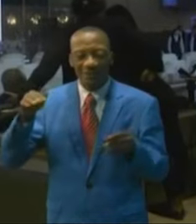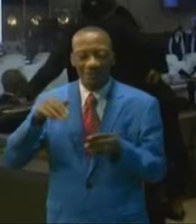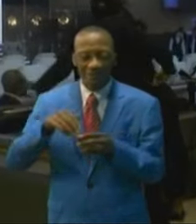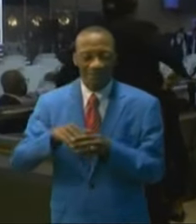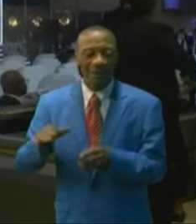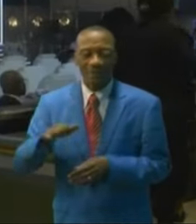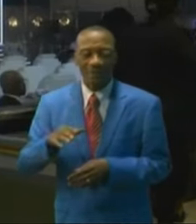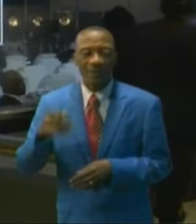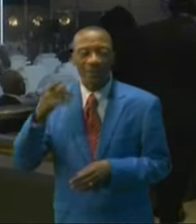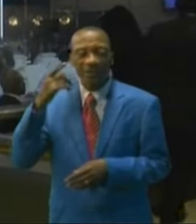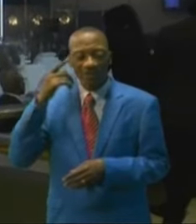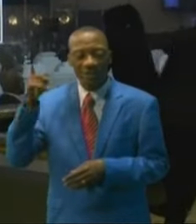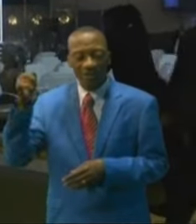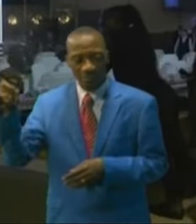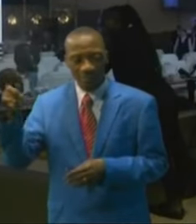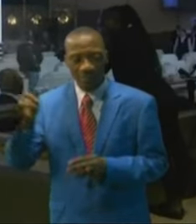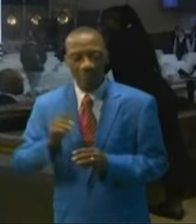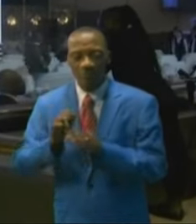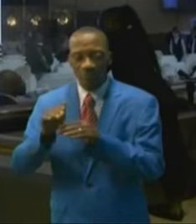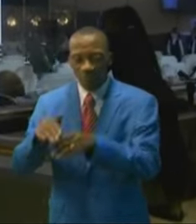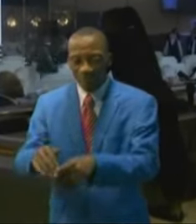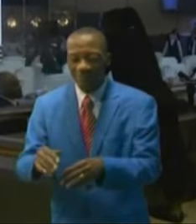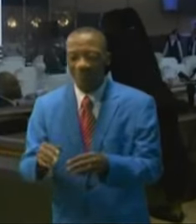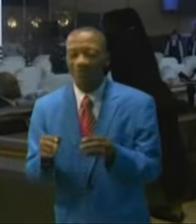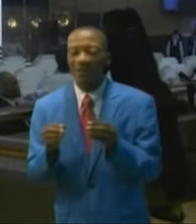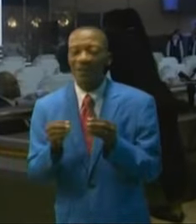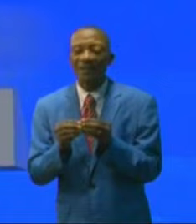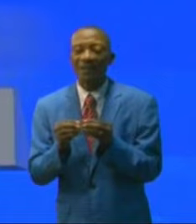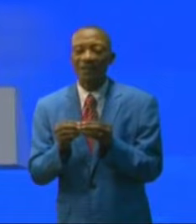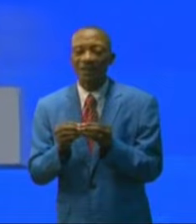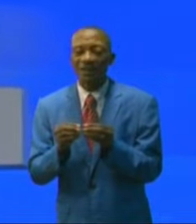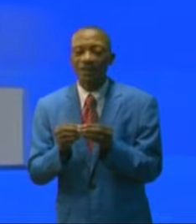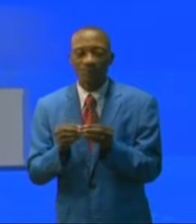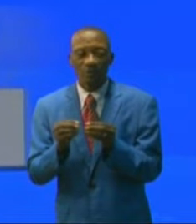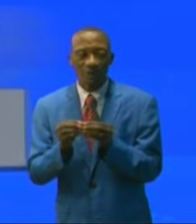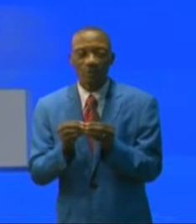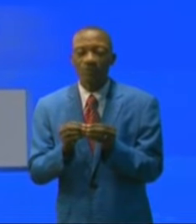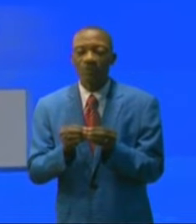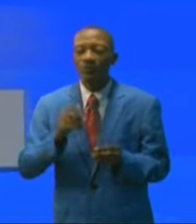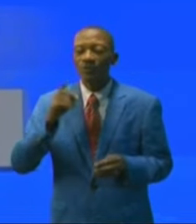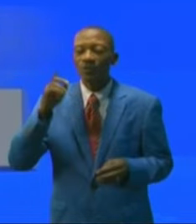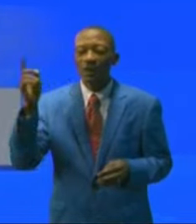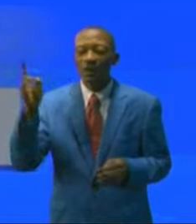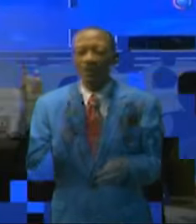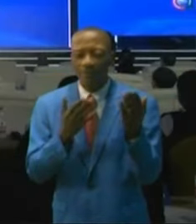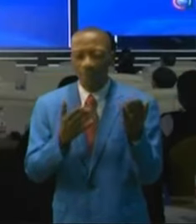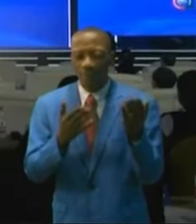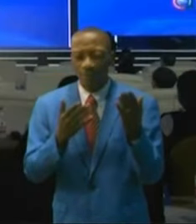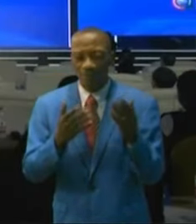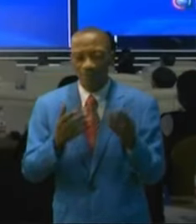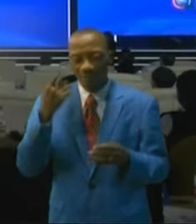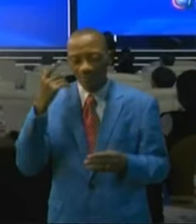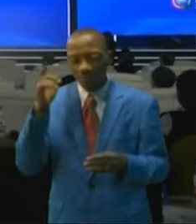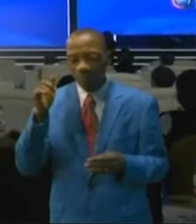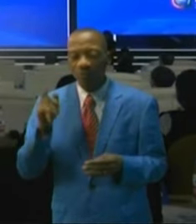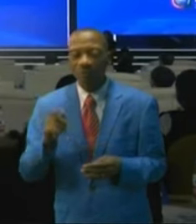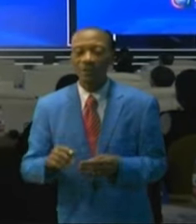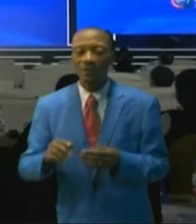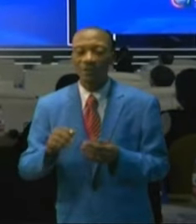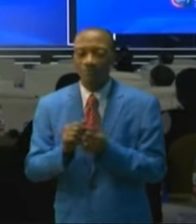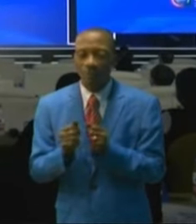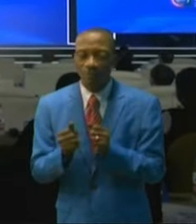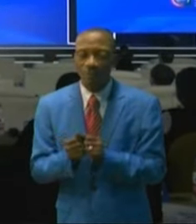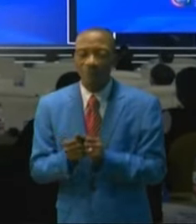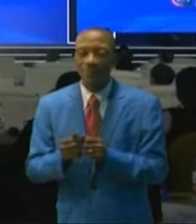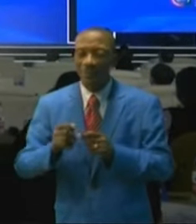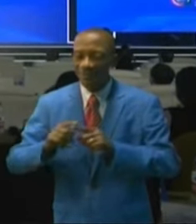discours principal, le ministre Li Shulé a articulé en quatre volets son speech sur la modernisation à